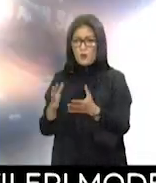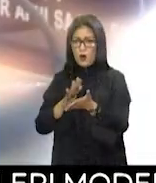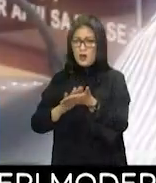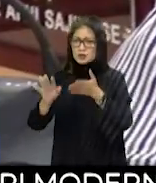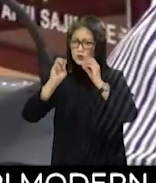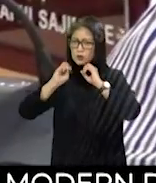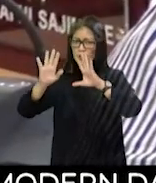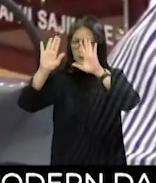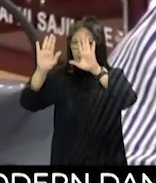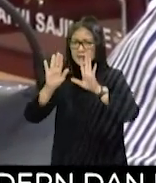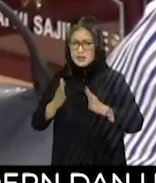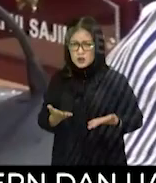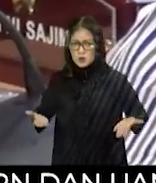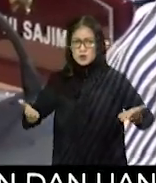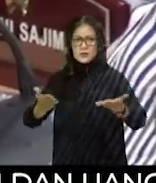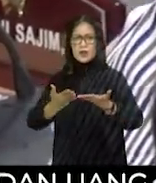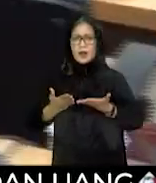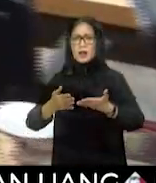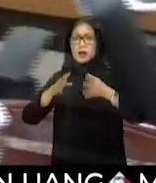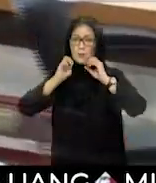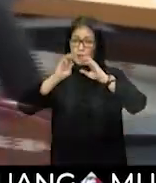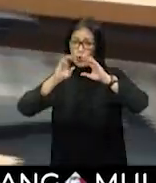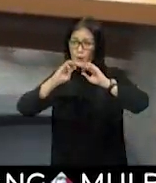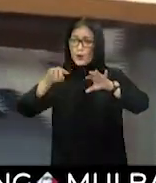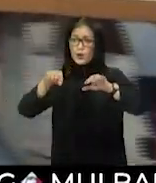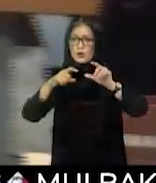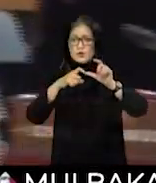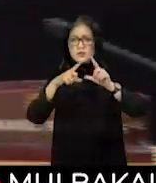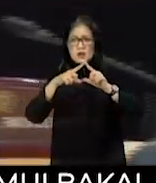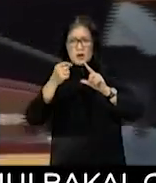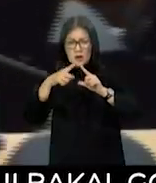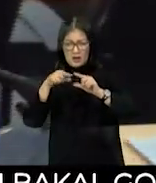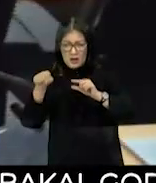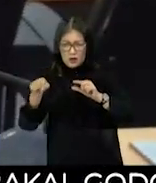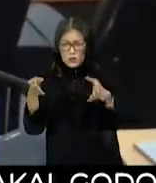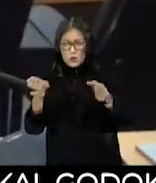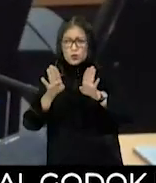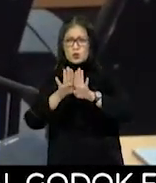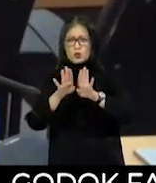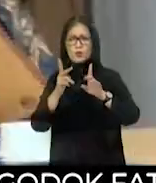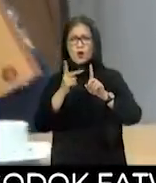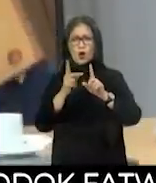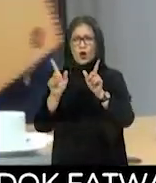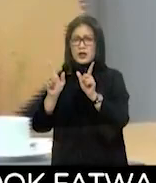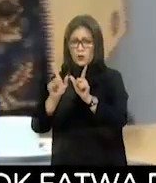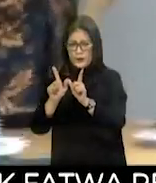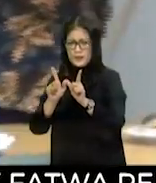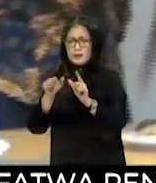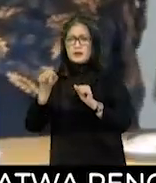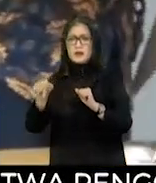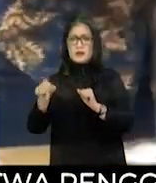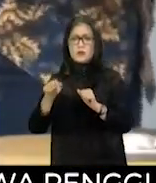media selain karena probabilitas yang bernada sarang penutupan Holidays di Jakarta juga akibat tidak adanya sejumlah perizinan di